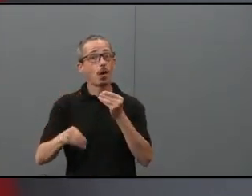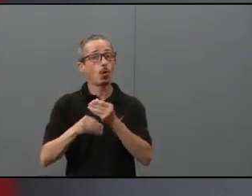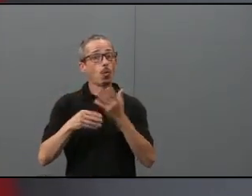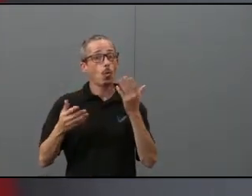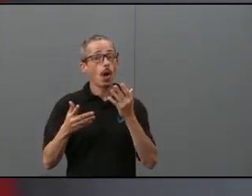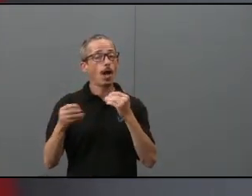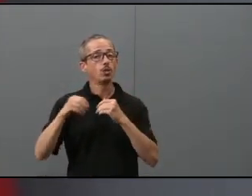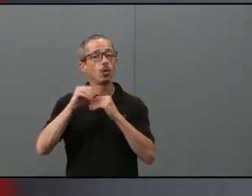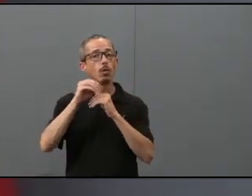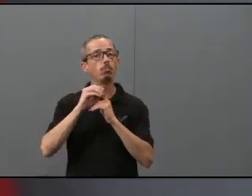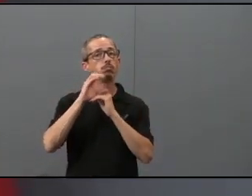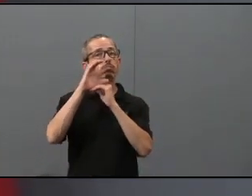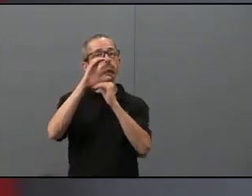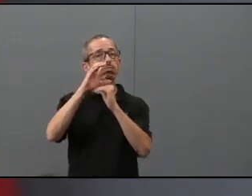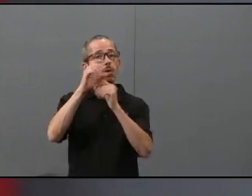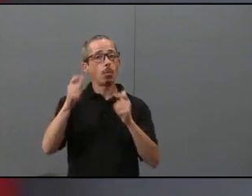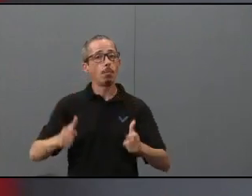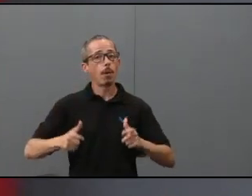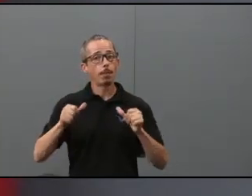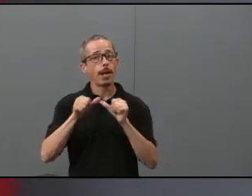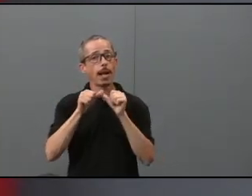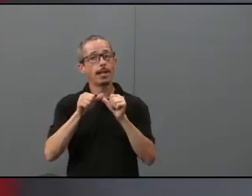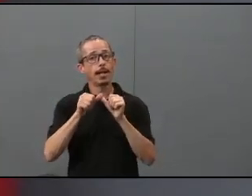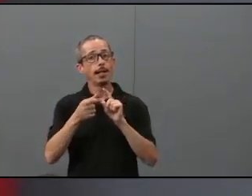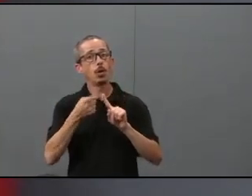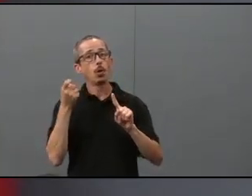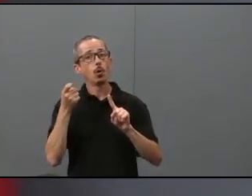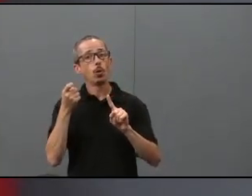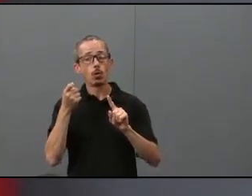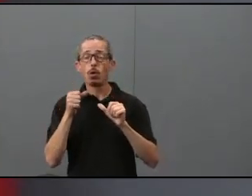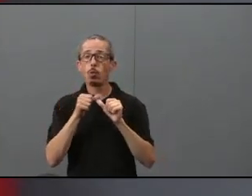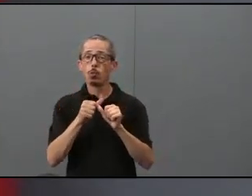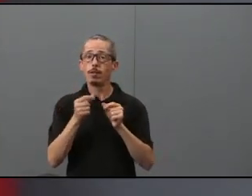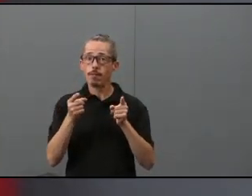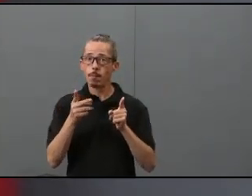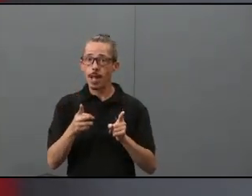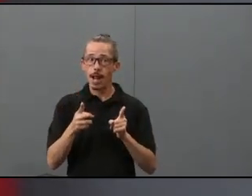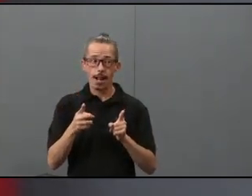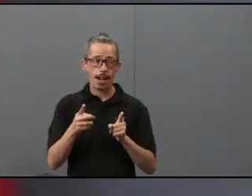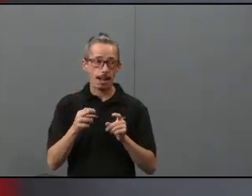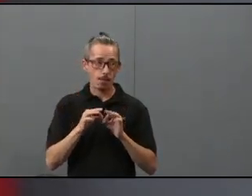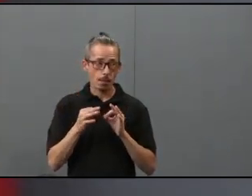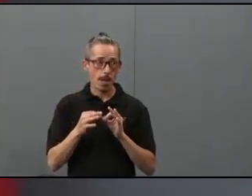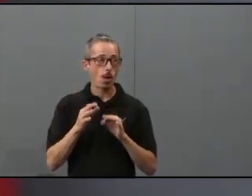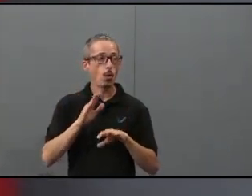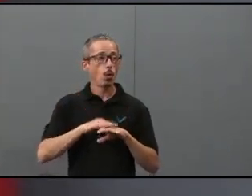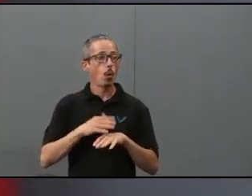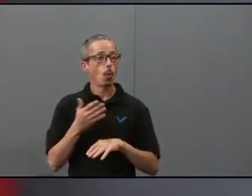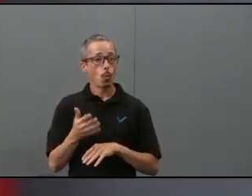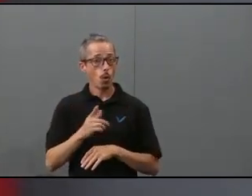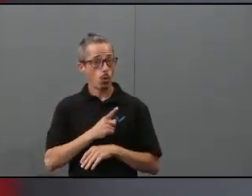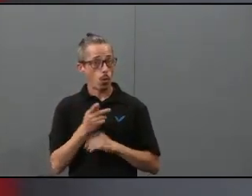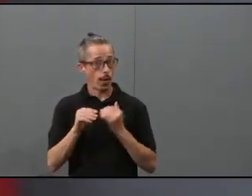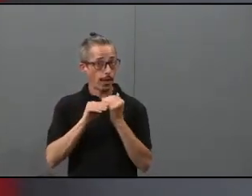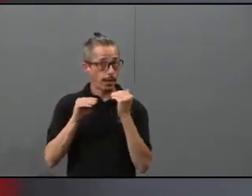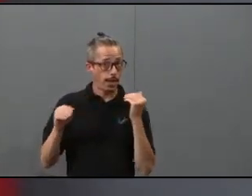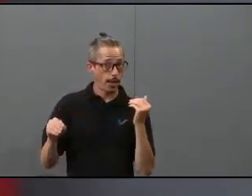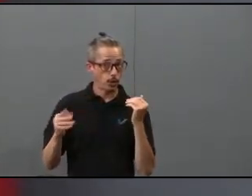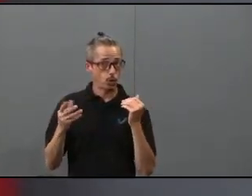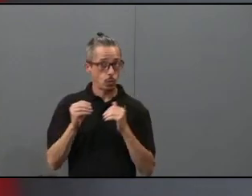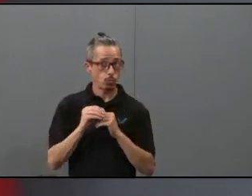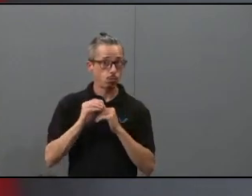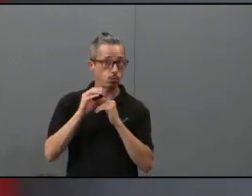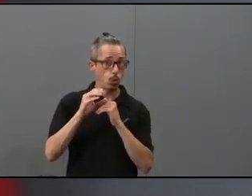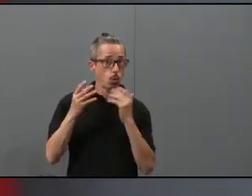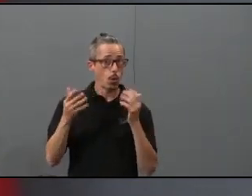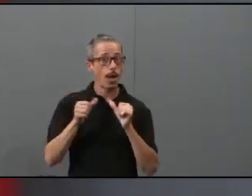étage supplémentaire au bâtiment principal à usage d'habitation unifamiliale comportant actuellement un étage sur